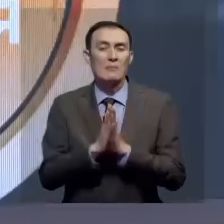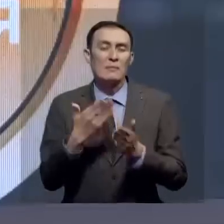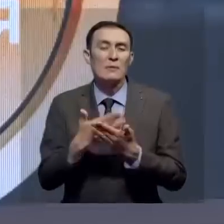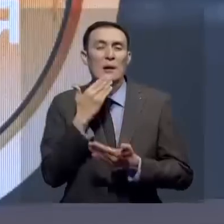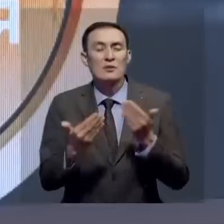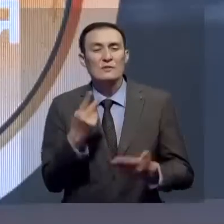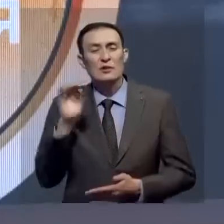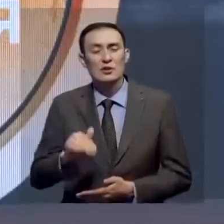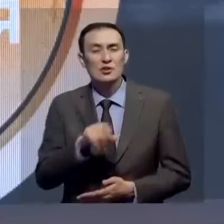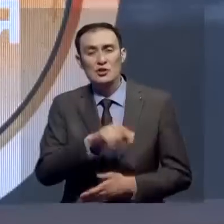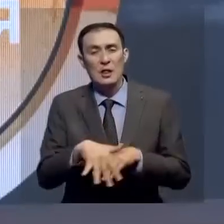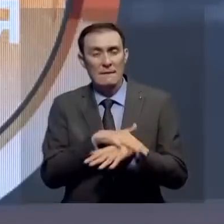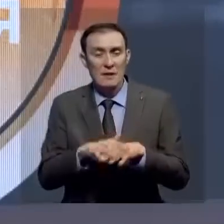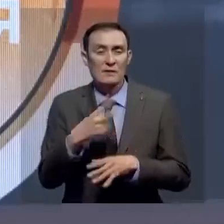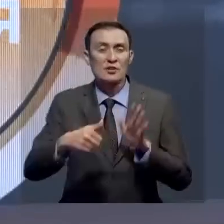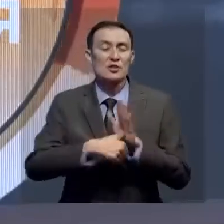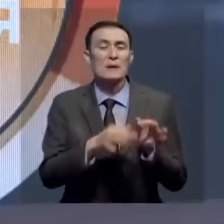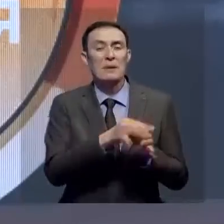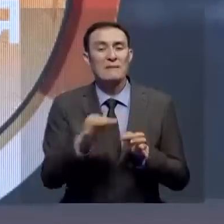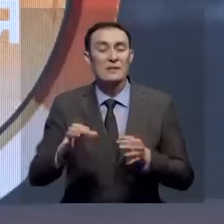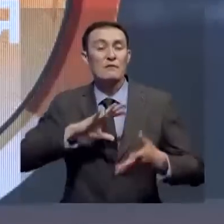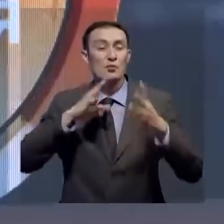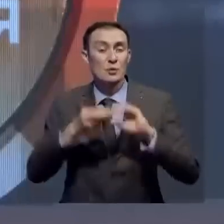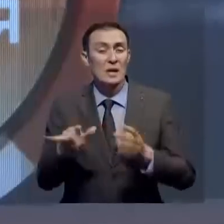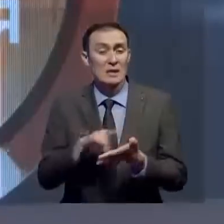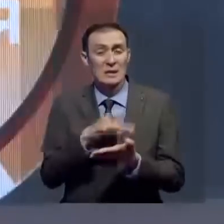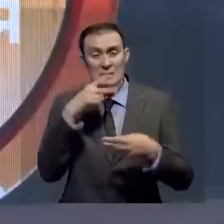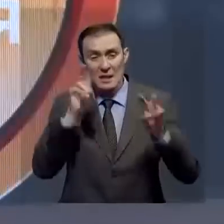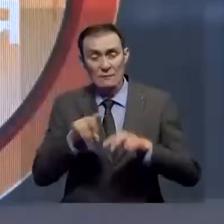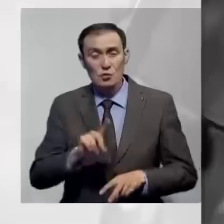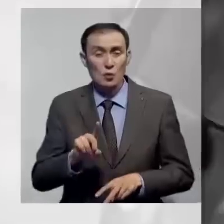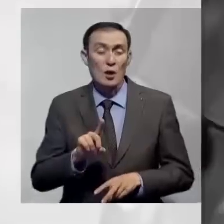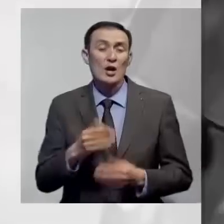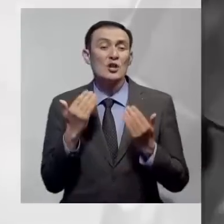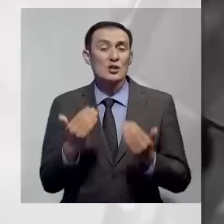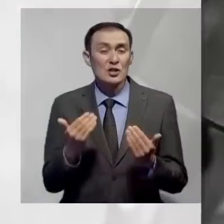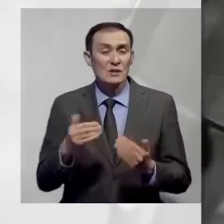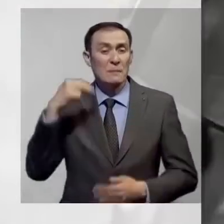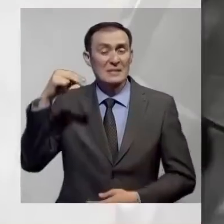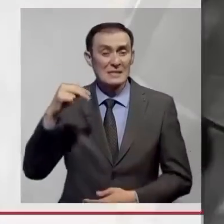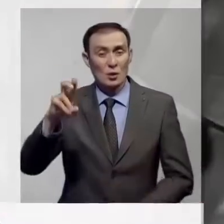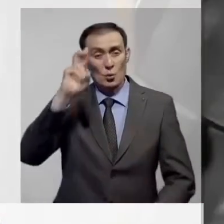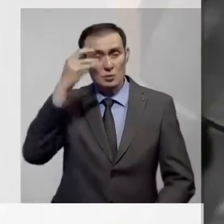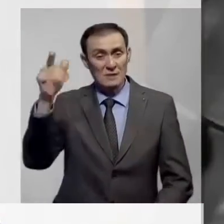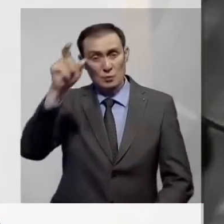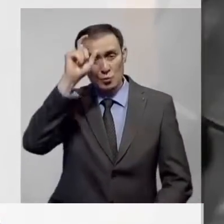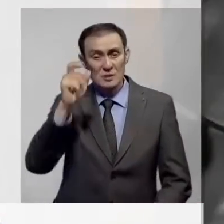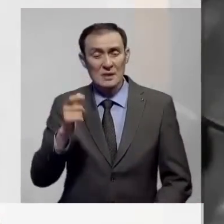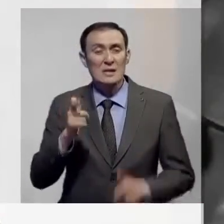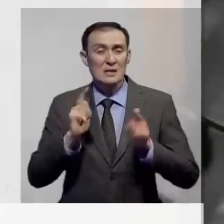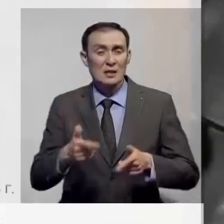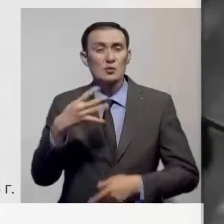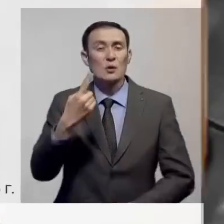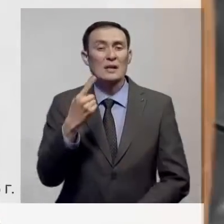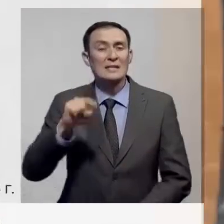почти 2500 человек в 26 провинциях. Результаты исследования показали, что нынешнего президента страны